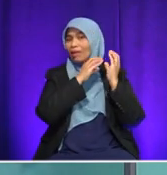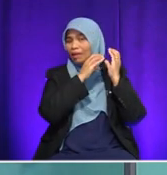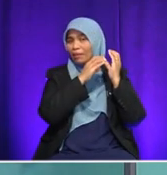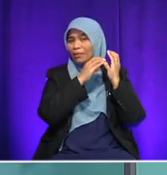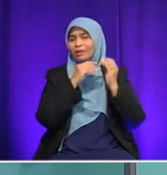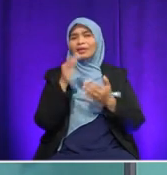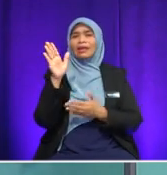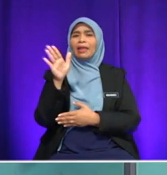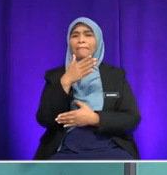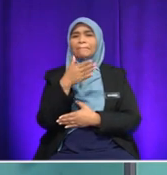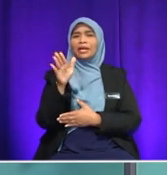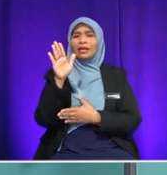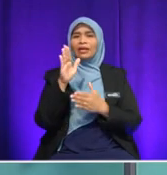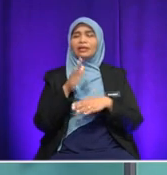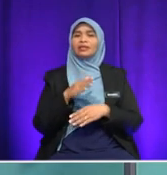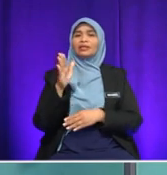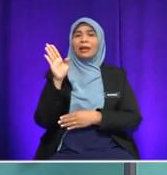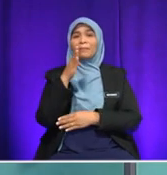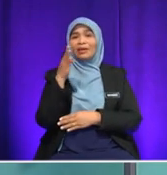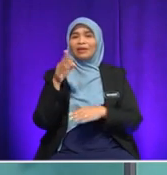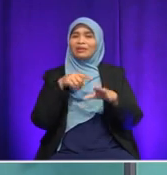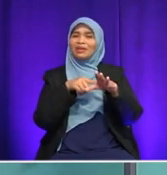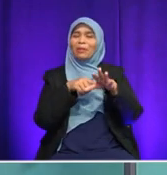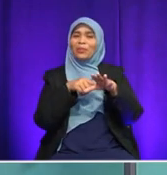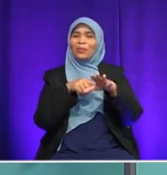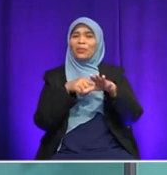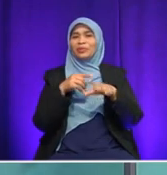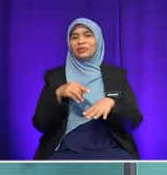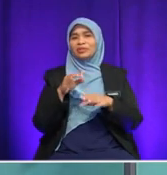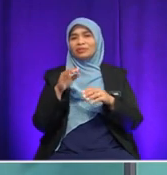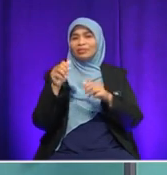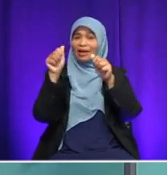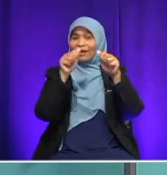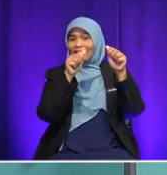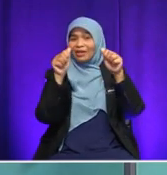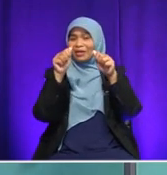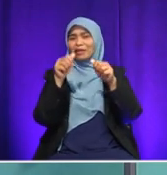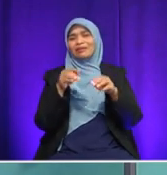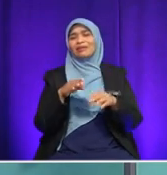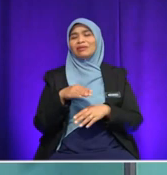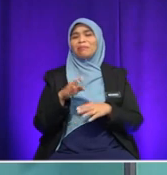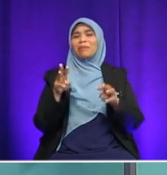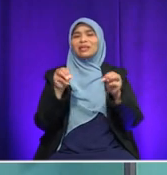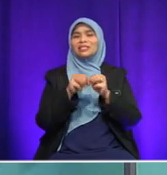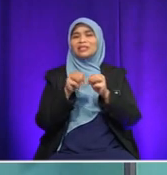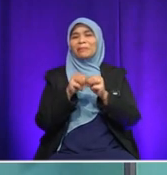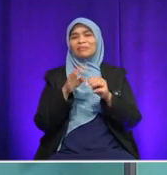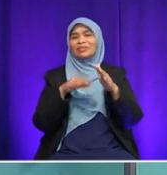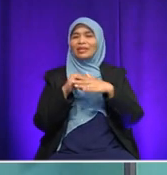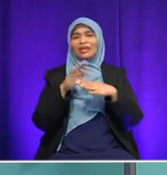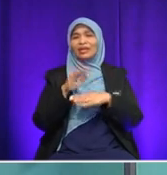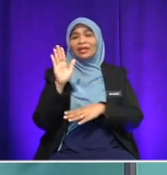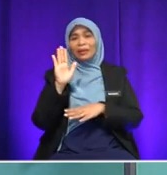dia tak ada tangan. Betul. Tapi daun dia yang telah diusik oleh angin, dia macam seolah-olah melambai gitu. Macam ada tangan yang